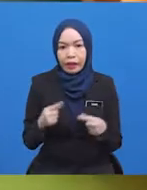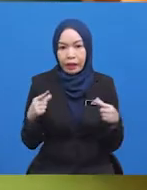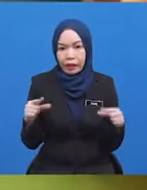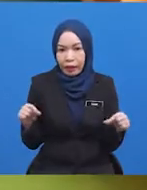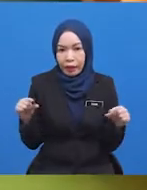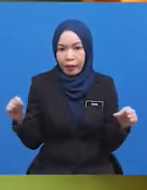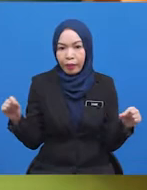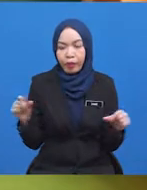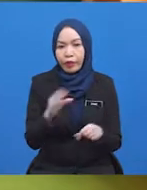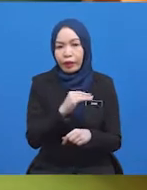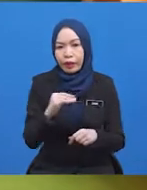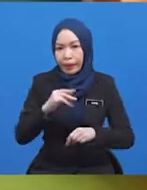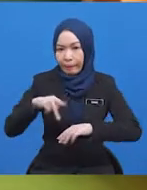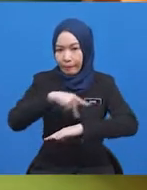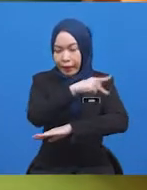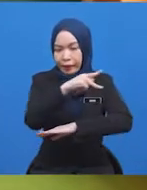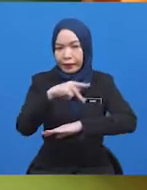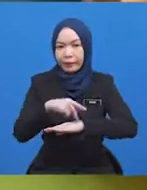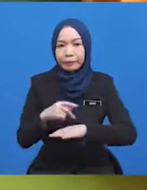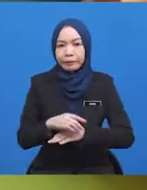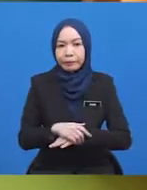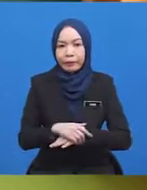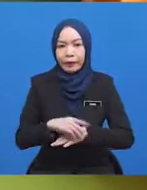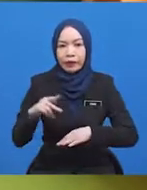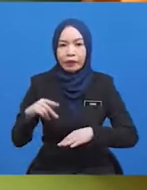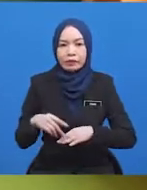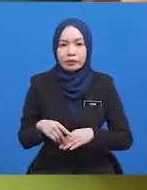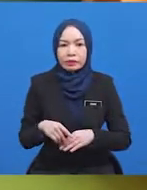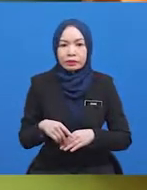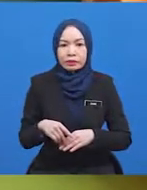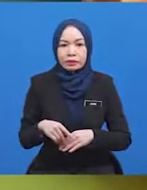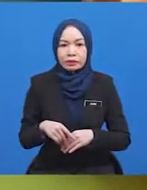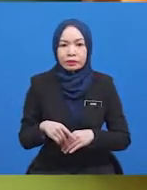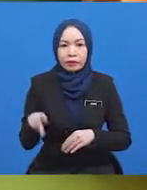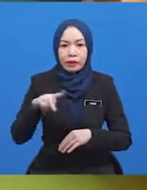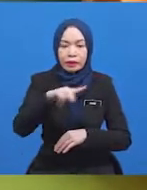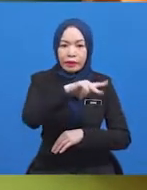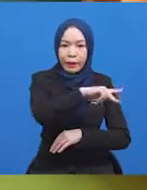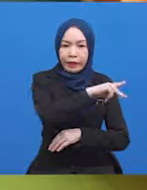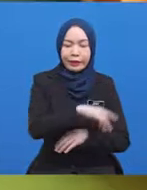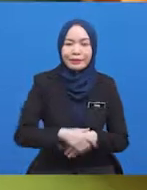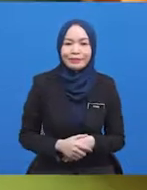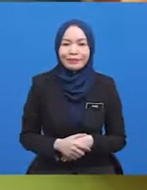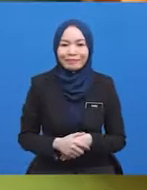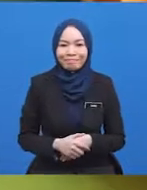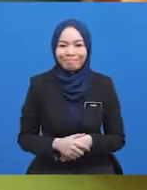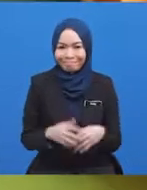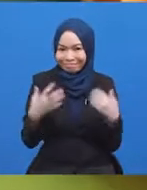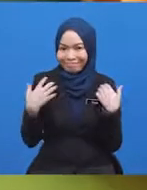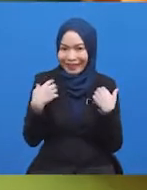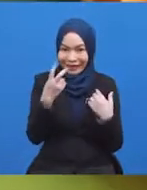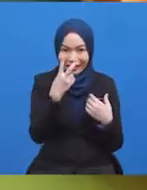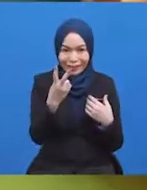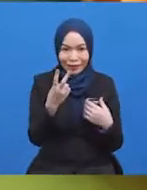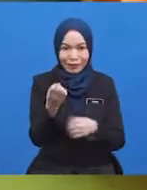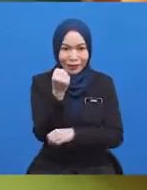Macam mana murid-murid? Mesti murid-murid pernah lihat atau terjumpa dengan batuan enapan,